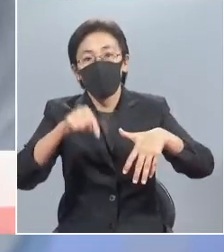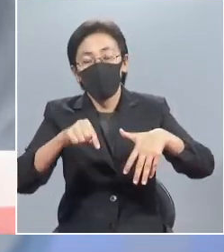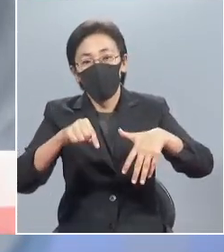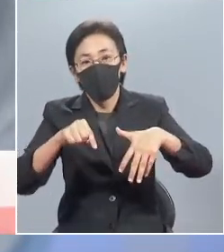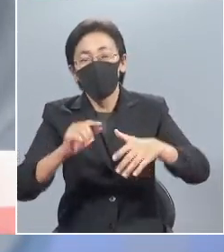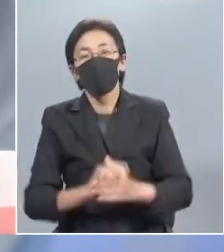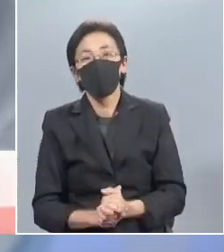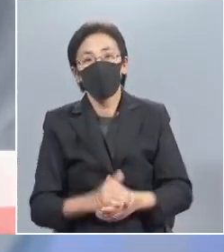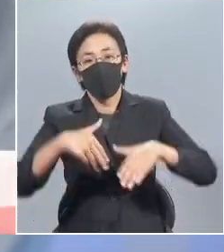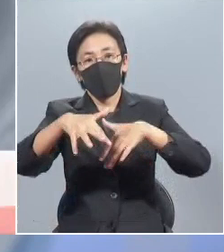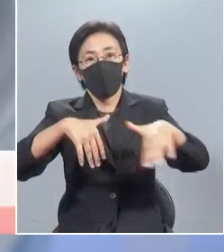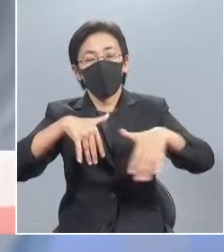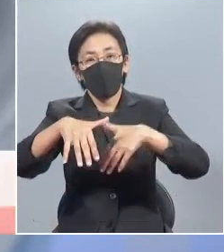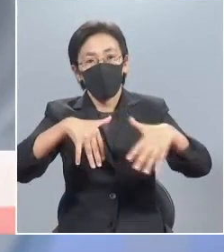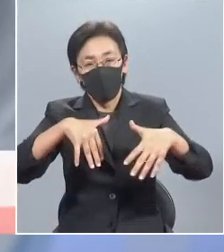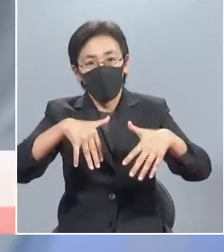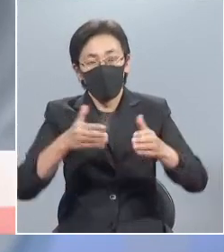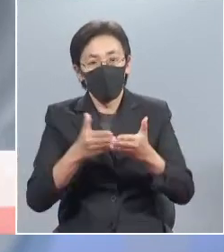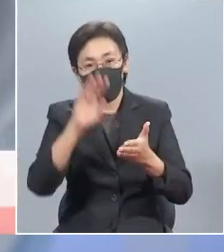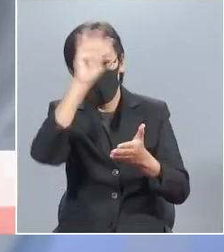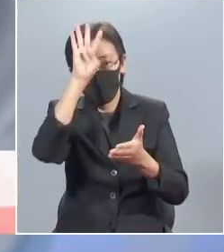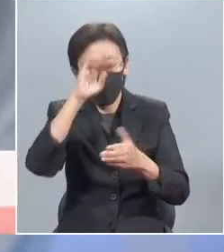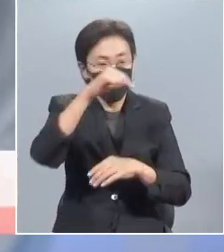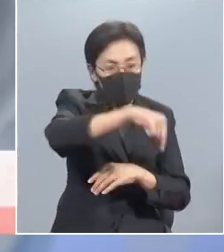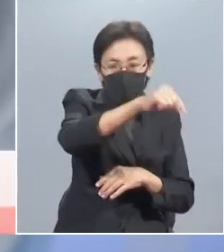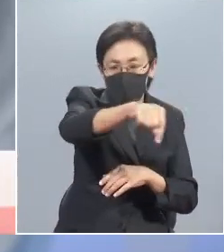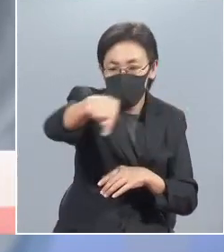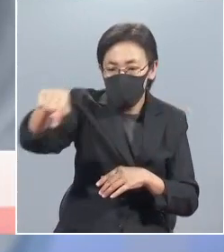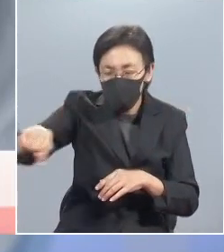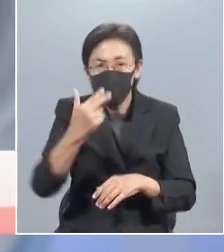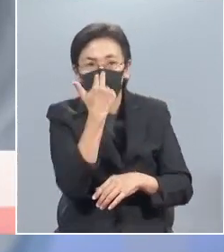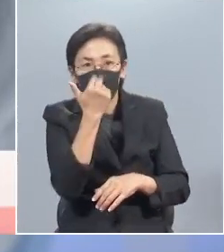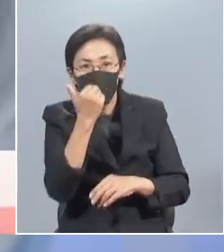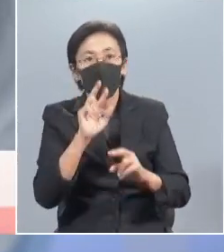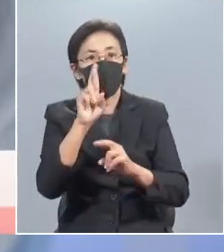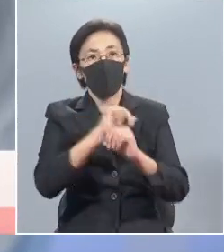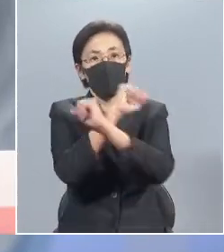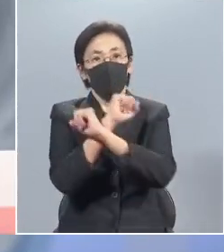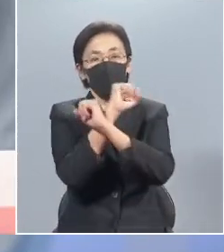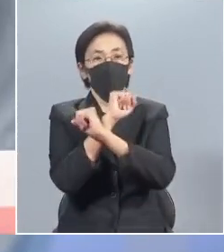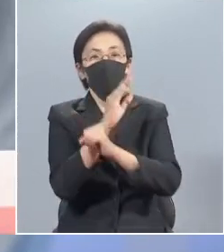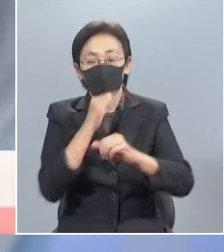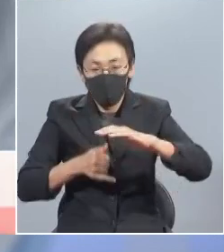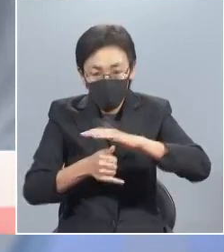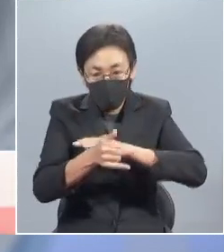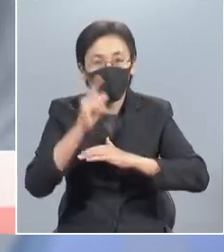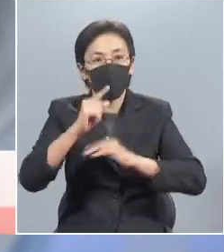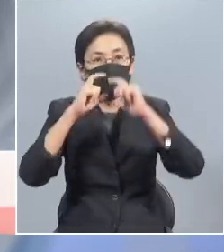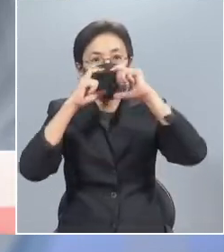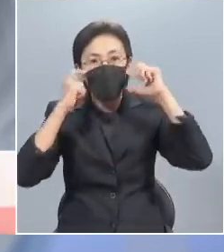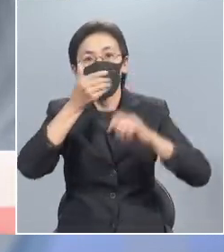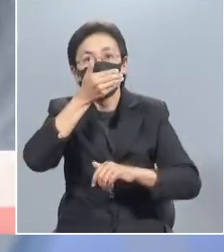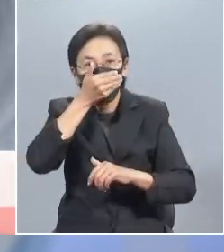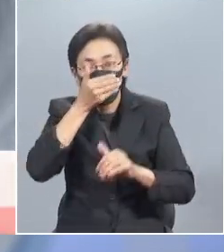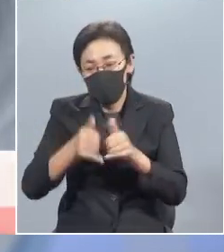ว่าในชุมชนของทางคลองเตยเองก็ต้องระวังด้วยนะฮะออกไปไหนมาไหนใส่หน้ากากอนามัยนะครับ